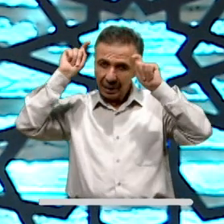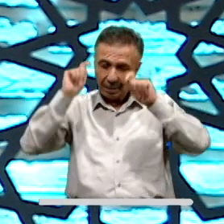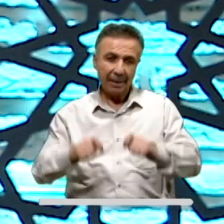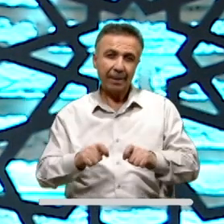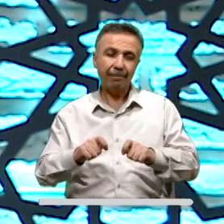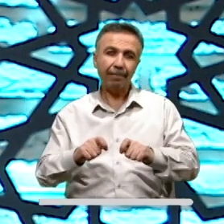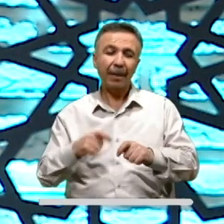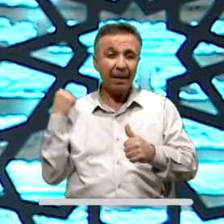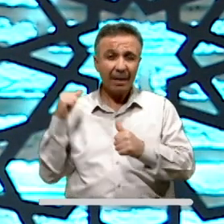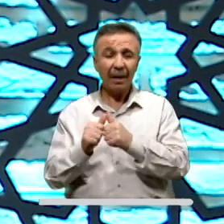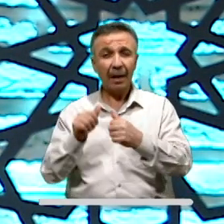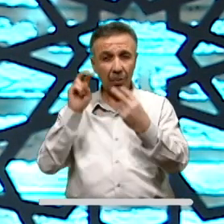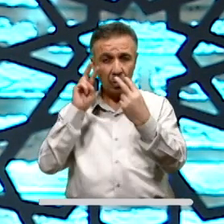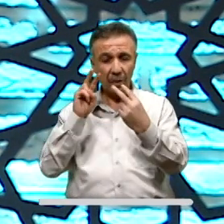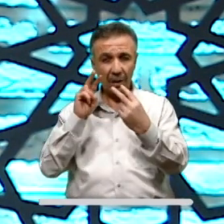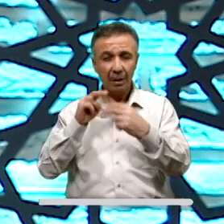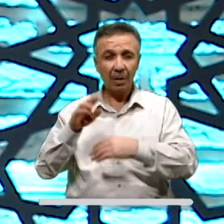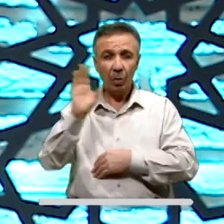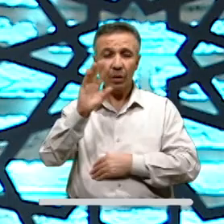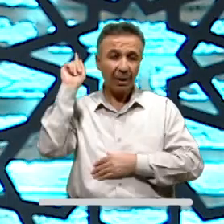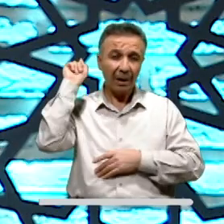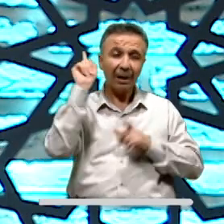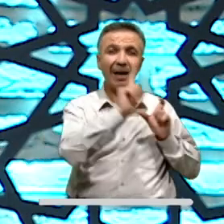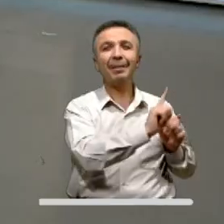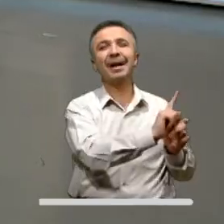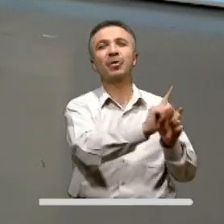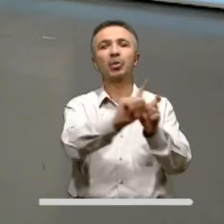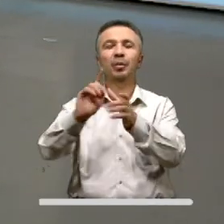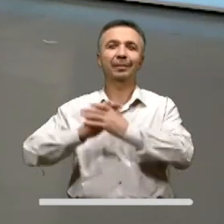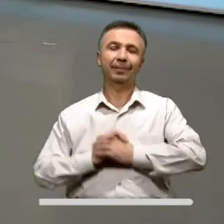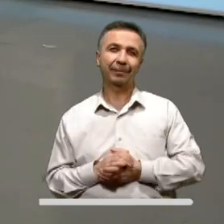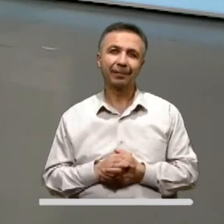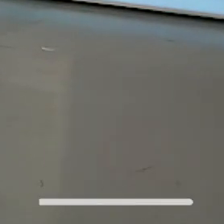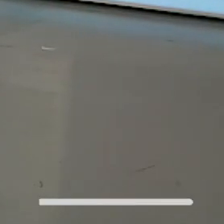etsin. Tekrar görüşünceye dek hoşça kalın. Allah'a emanet olun.